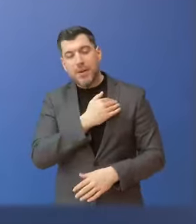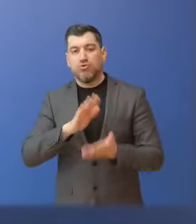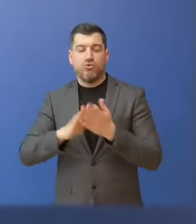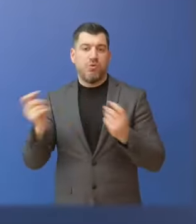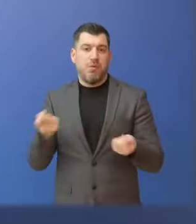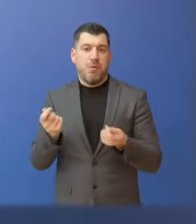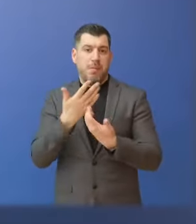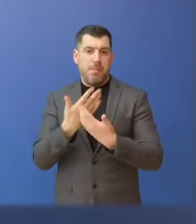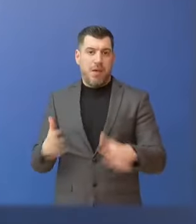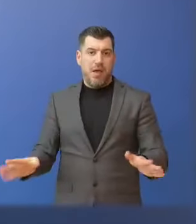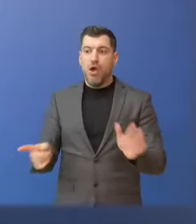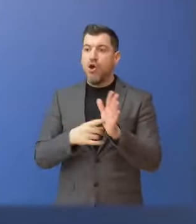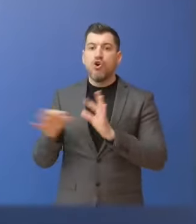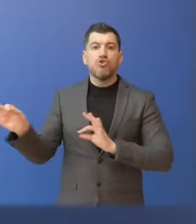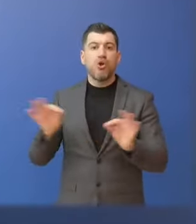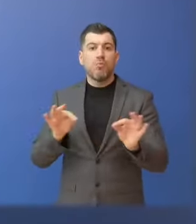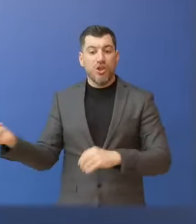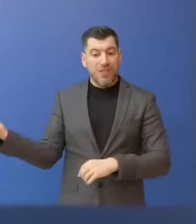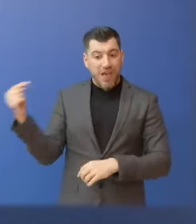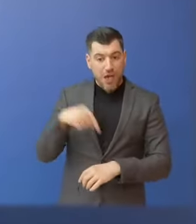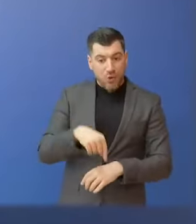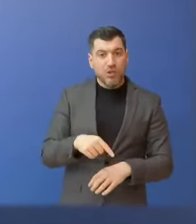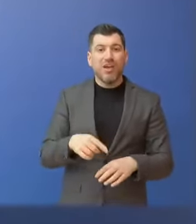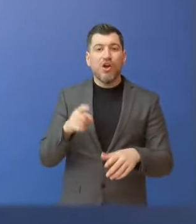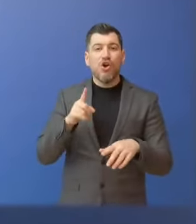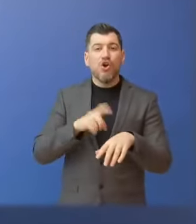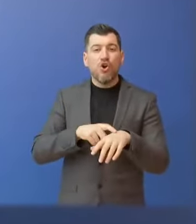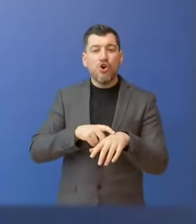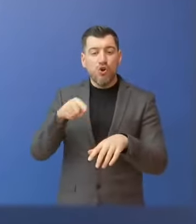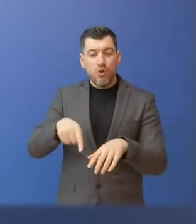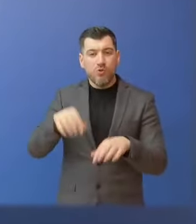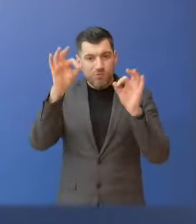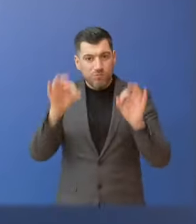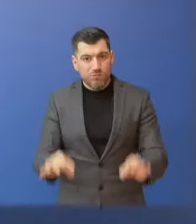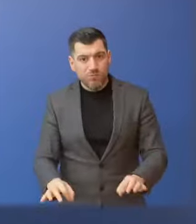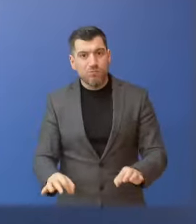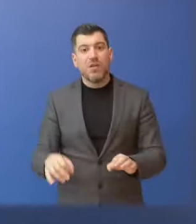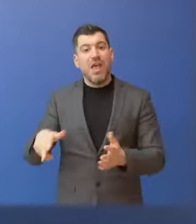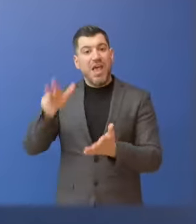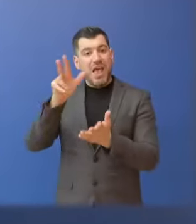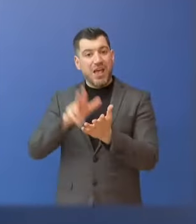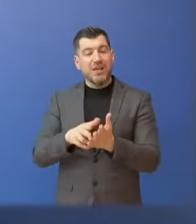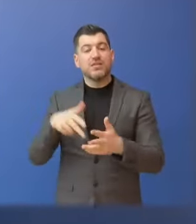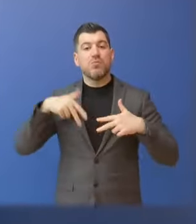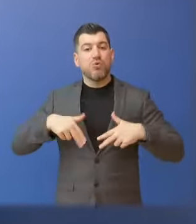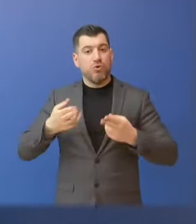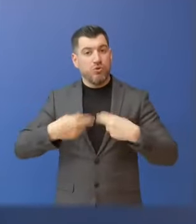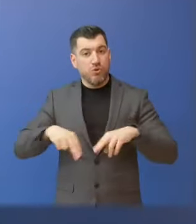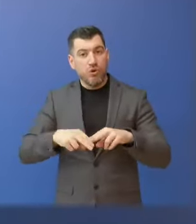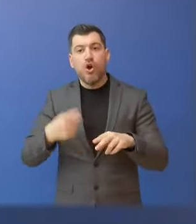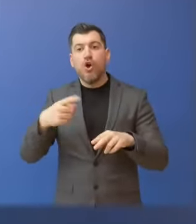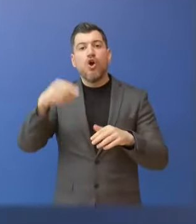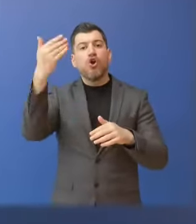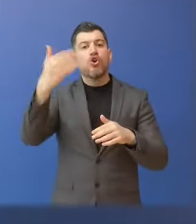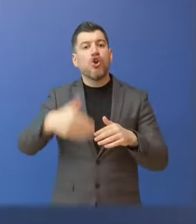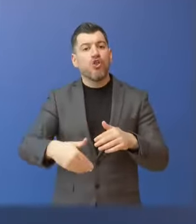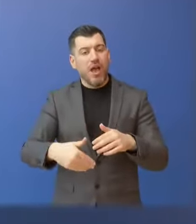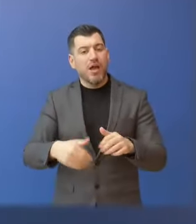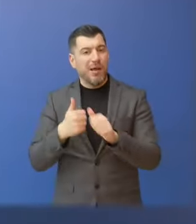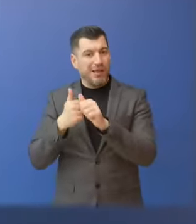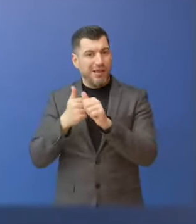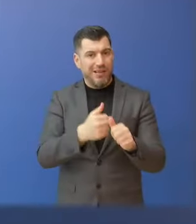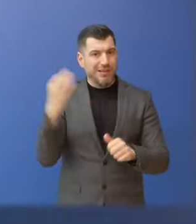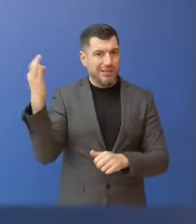τα νομοσχέδια έρχονται στο σωστό χρόνο μετά την έγκριση από το υπουργικό συμβούλιο τηρείται το χρονοδιάγραμμα της δημόσιας διαβούλευσης και η